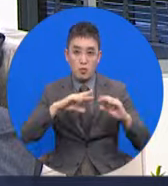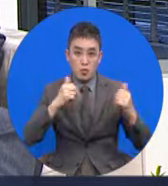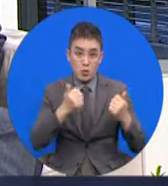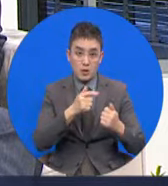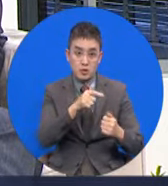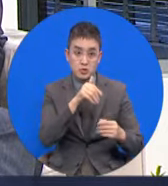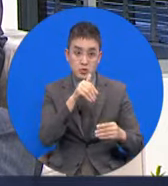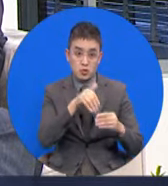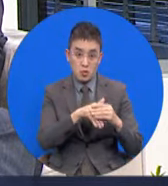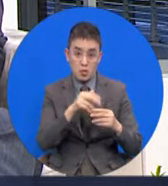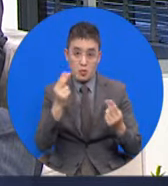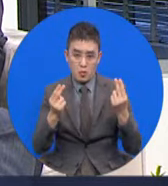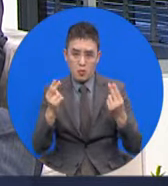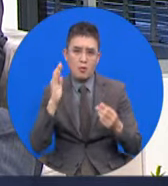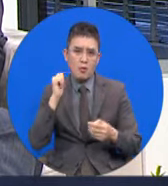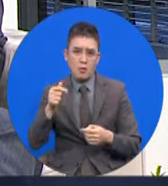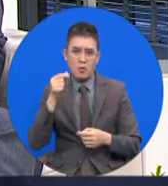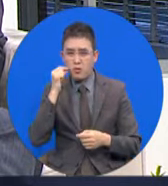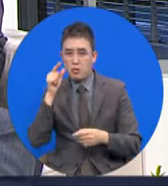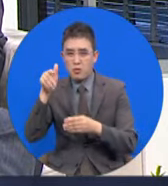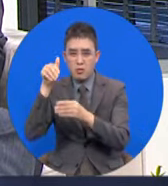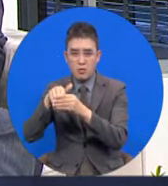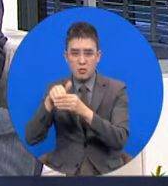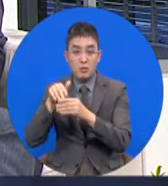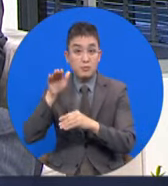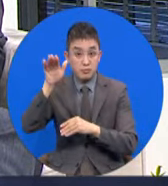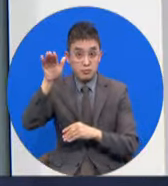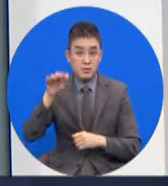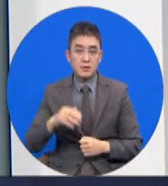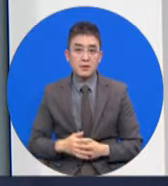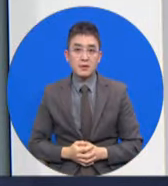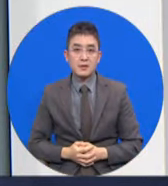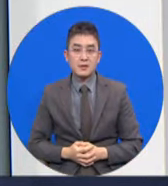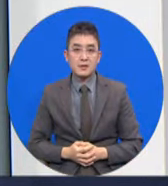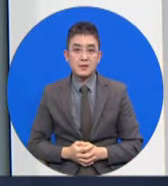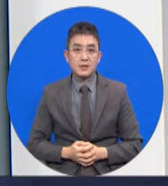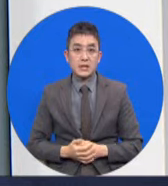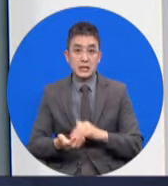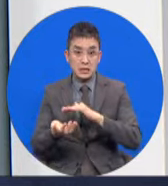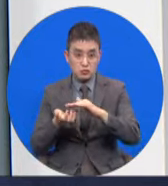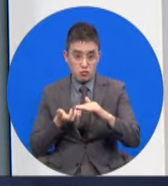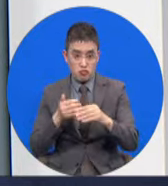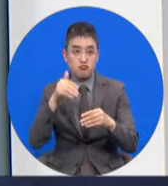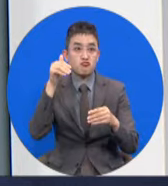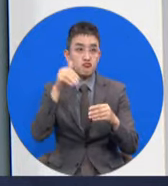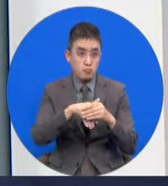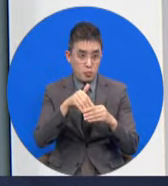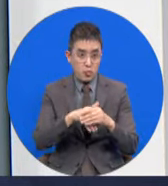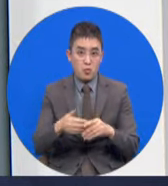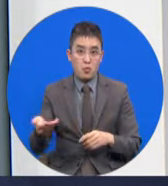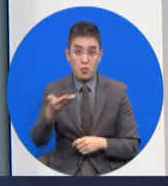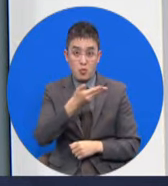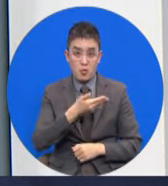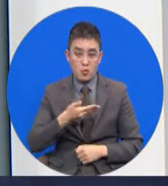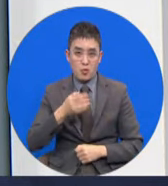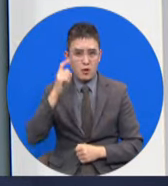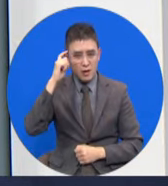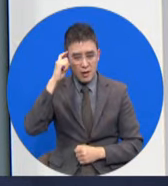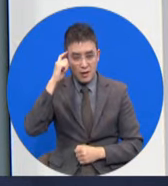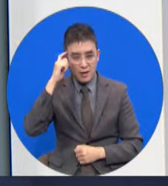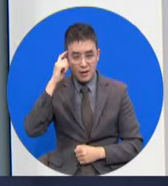높았으니까 네. 어떻게 될까요 이번에는? 그러니까 이제 사전 투표에 대한 인식이랄까요, 또는